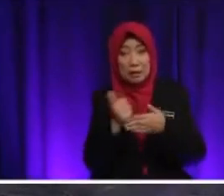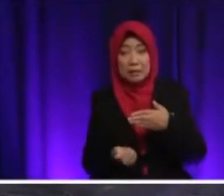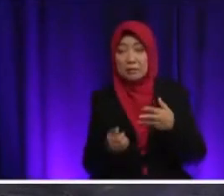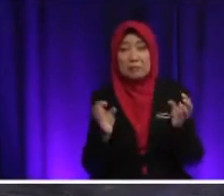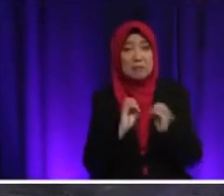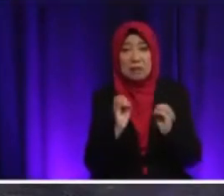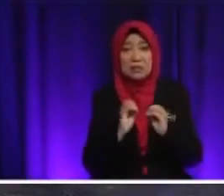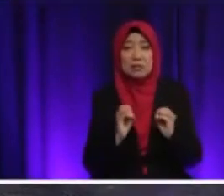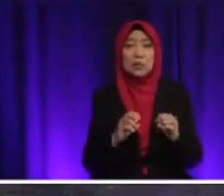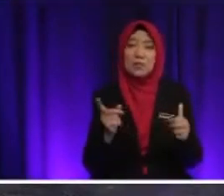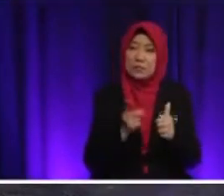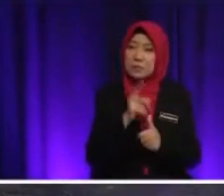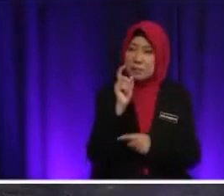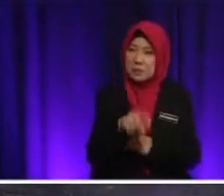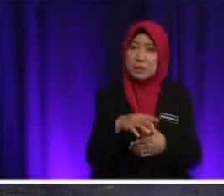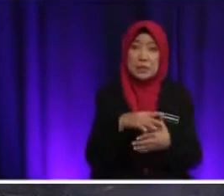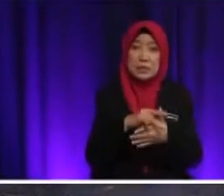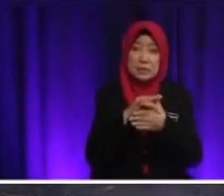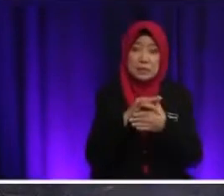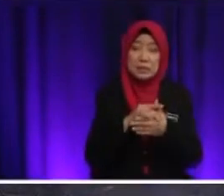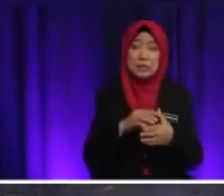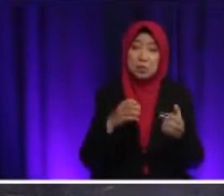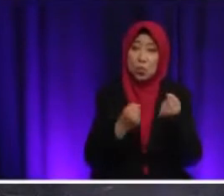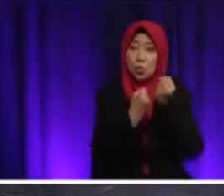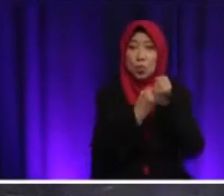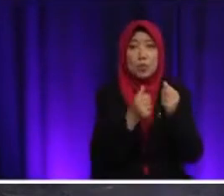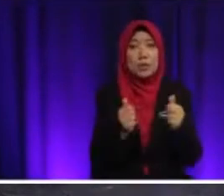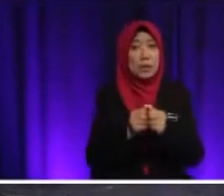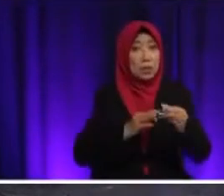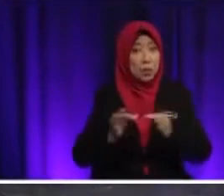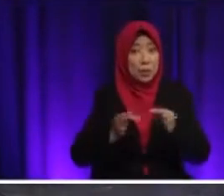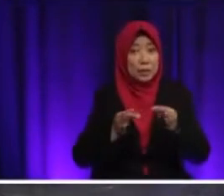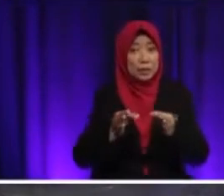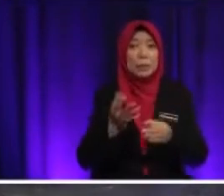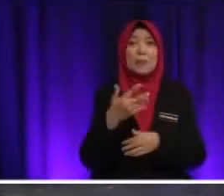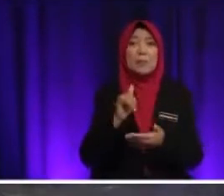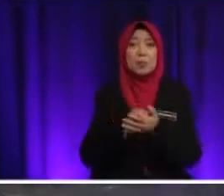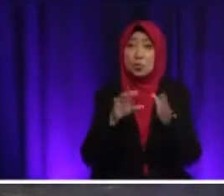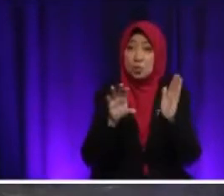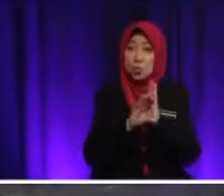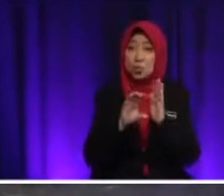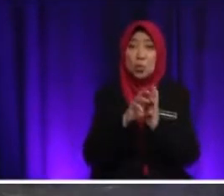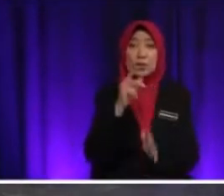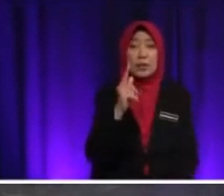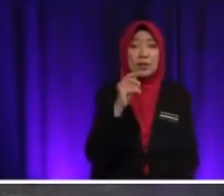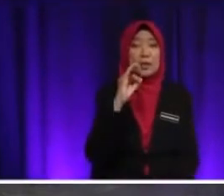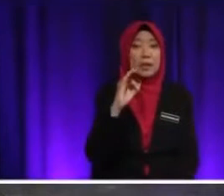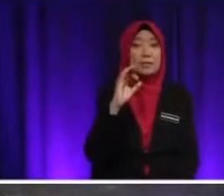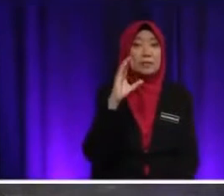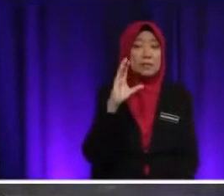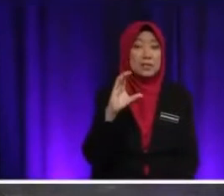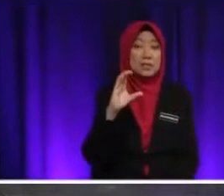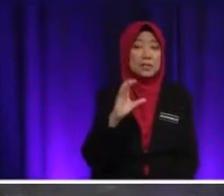isi dahulu. Okey. Kemudian dia sokong dengan huraian. Yeah. Kemudian diberikan contoh huraian lengkap KFC tadi. Yeah. Kemudian